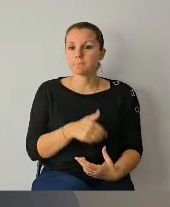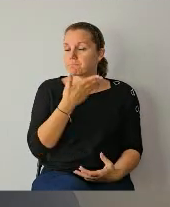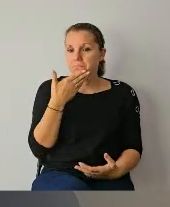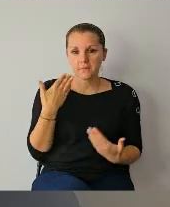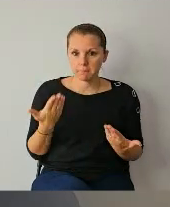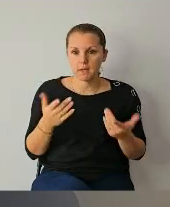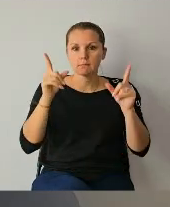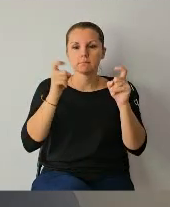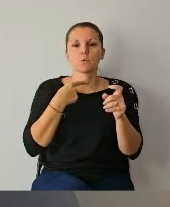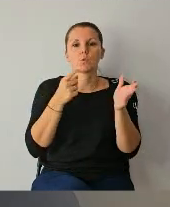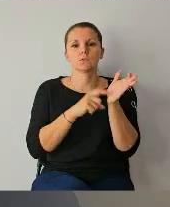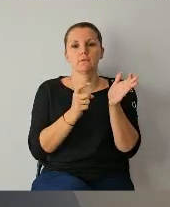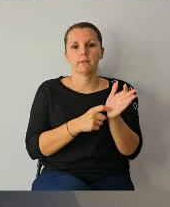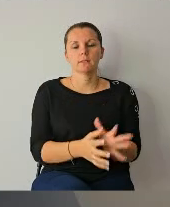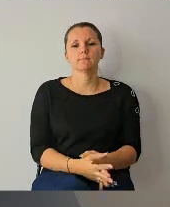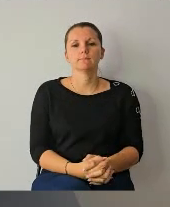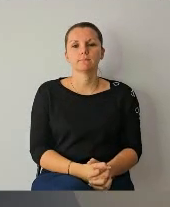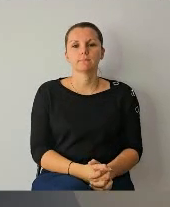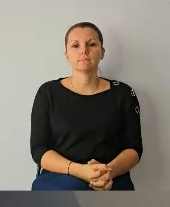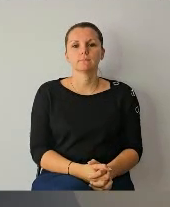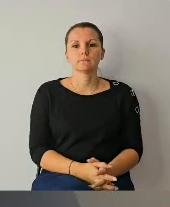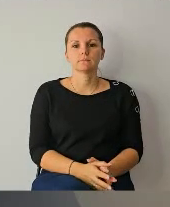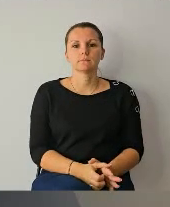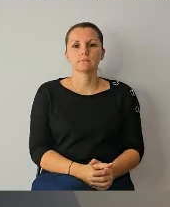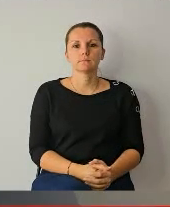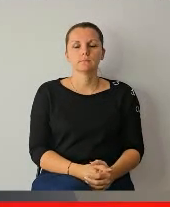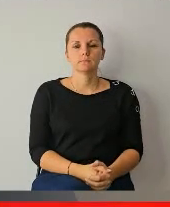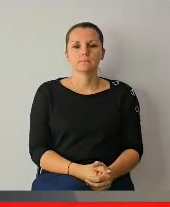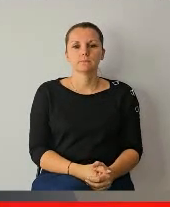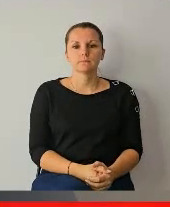Nie widzę, przystępujemy do głosowania.